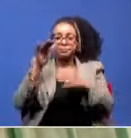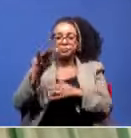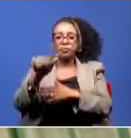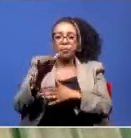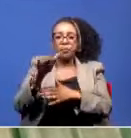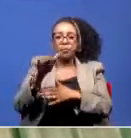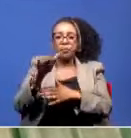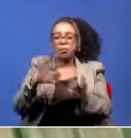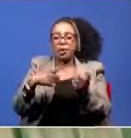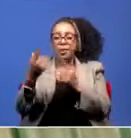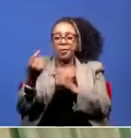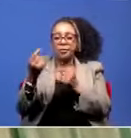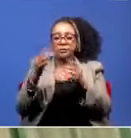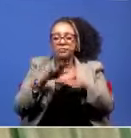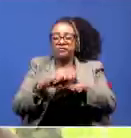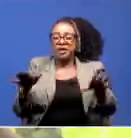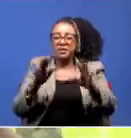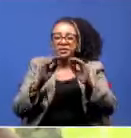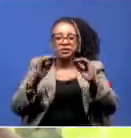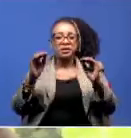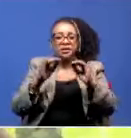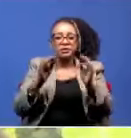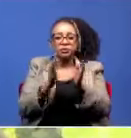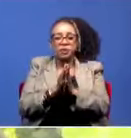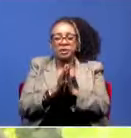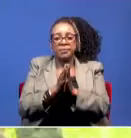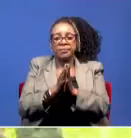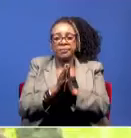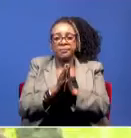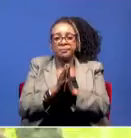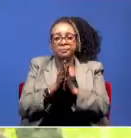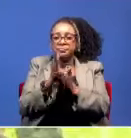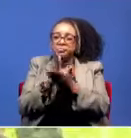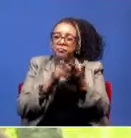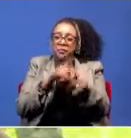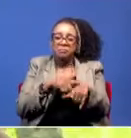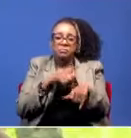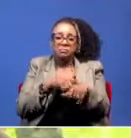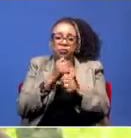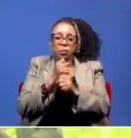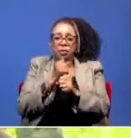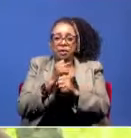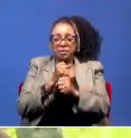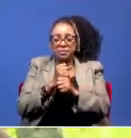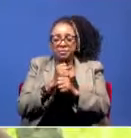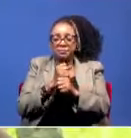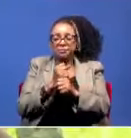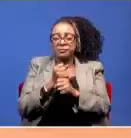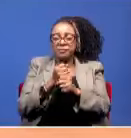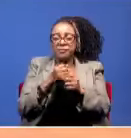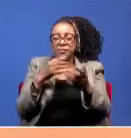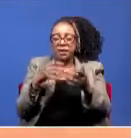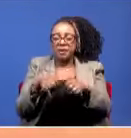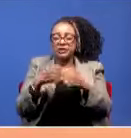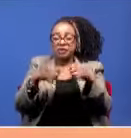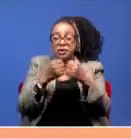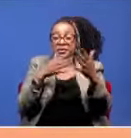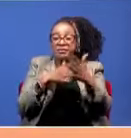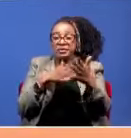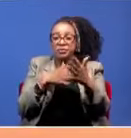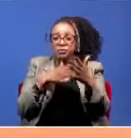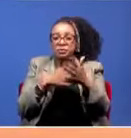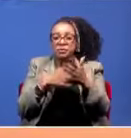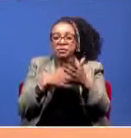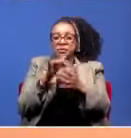tunaenda uwanjani training na hao. Kazi nyingine tunafanya sana sana hii ni injury prevention. Injury